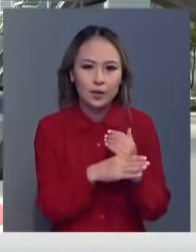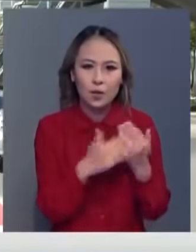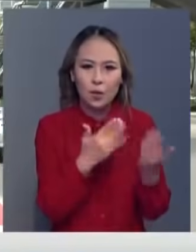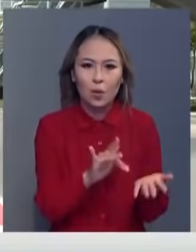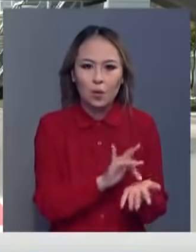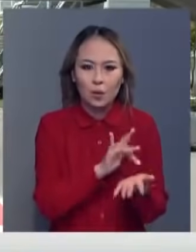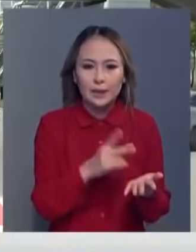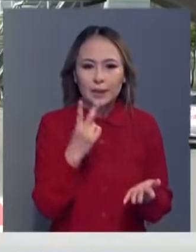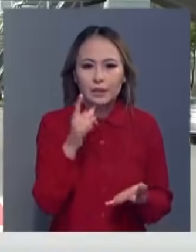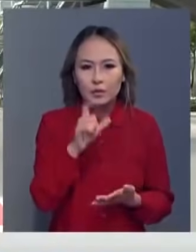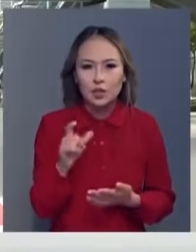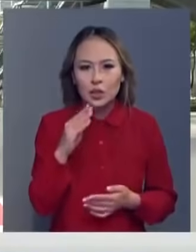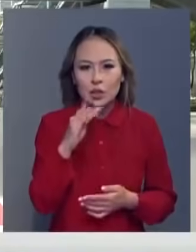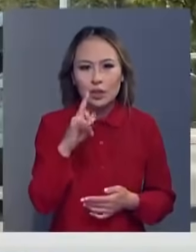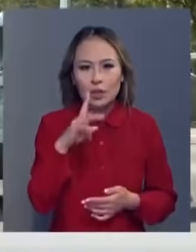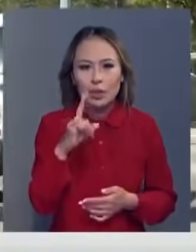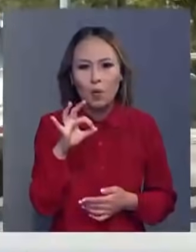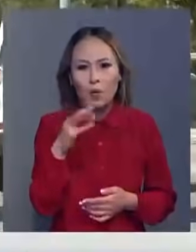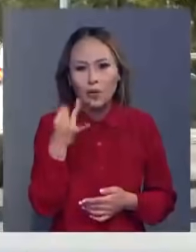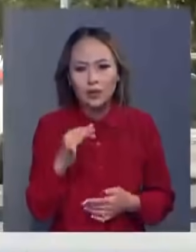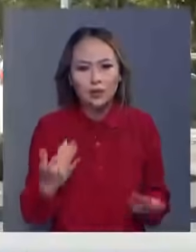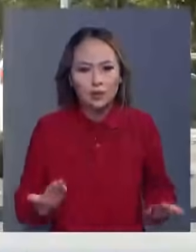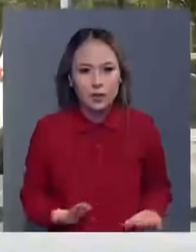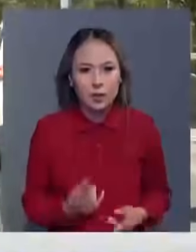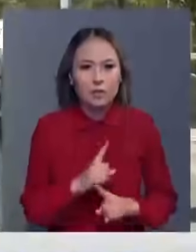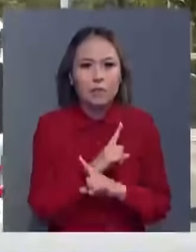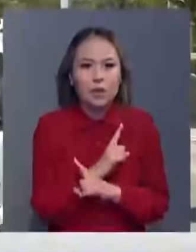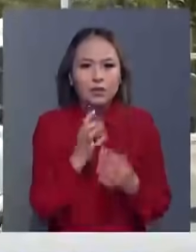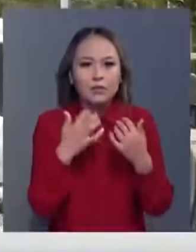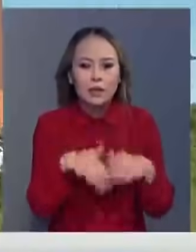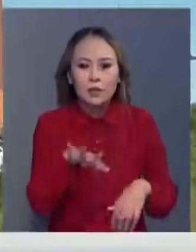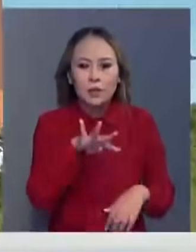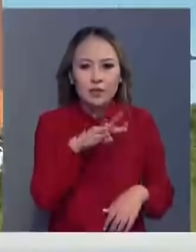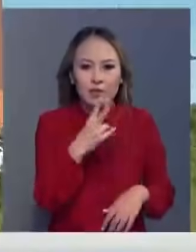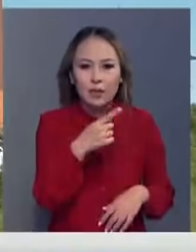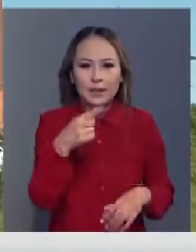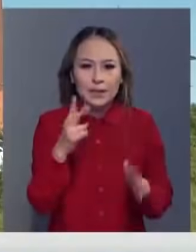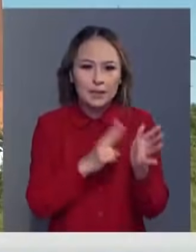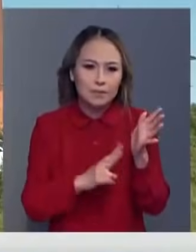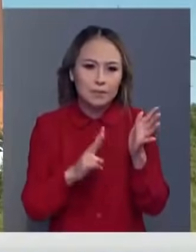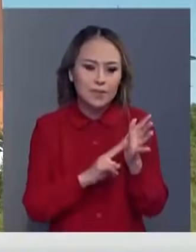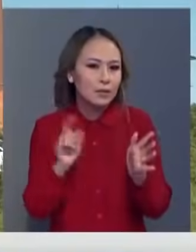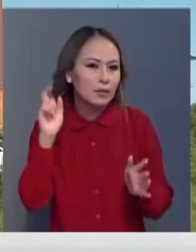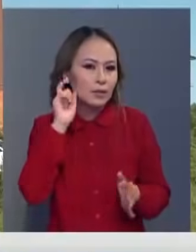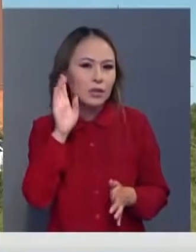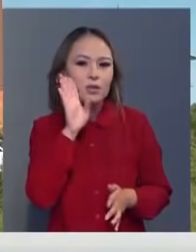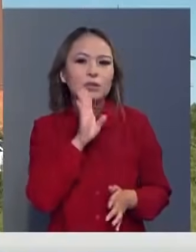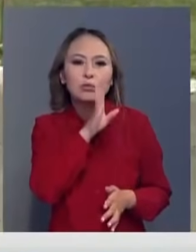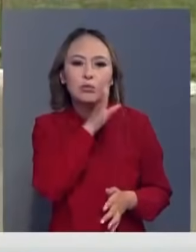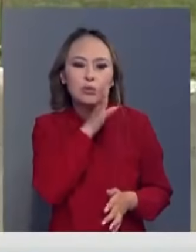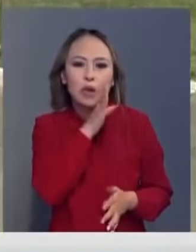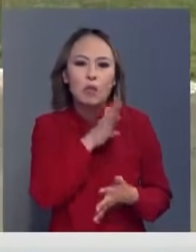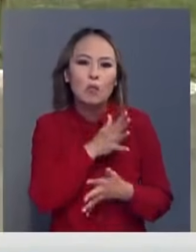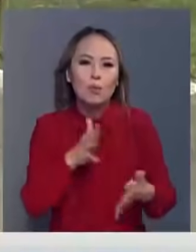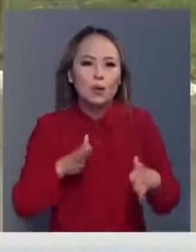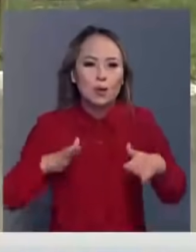Атырау қаласынан, ал 2 адам Жылой ауданының тұрғындары. Қайтыс болғандар 42 мен 77 аралығындағы әйел адамдар.